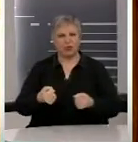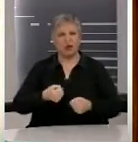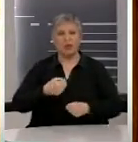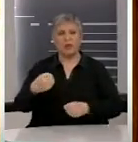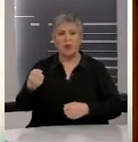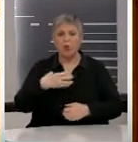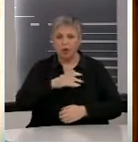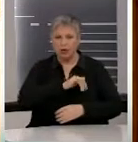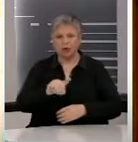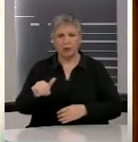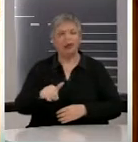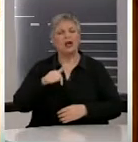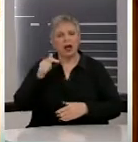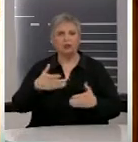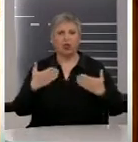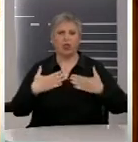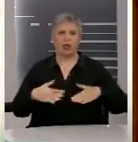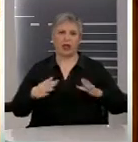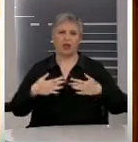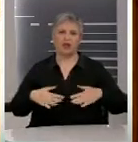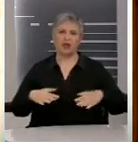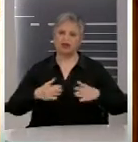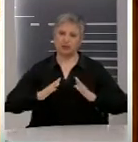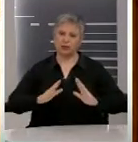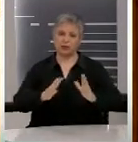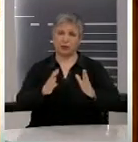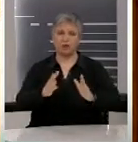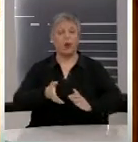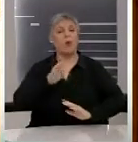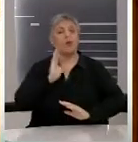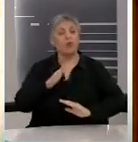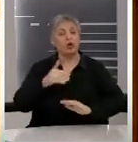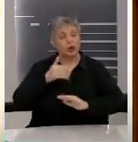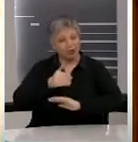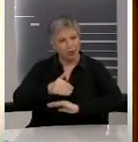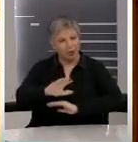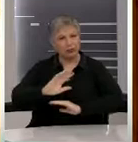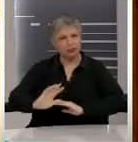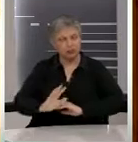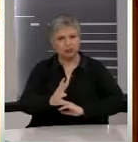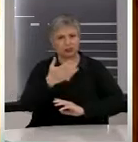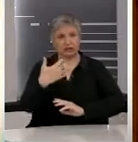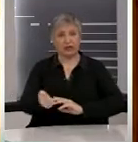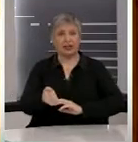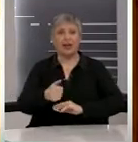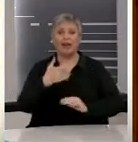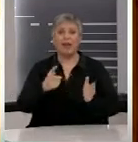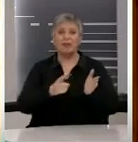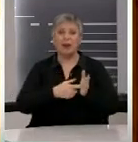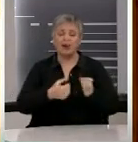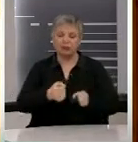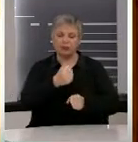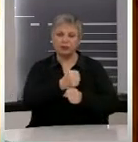μπορεί να έχει ένα σπουδαίο μέλλον, αρκεί να φύγει από τα χέρια των λαϊκιστών, των συντηρητικών,